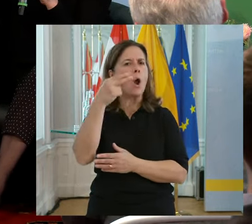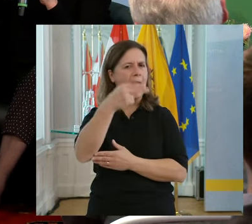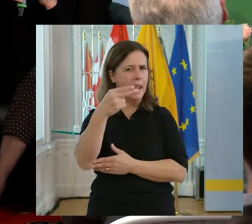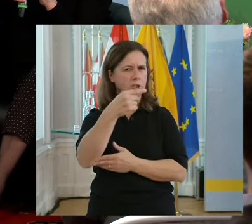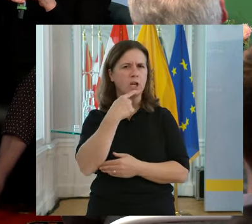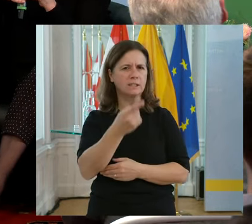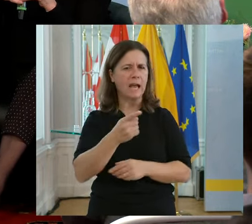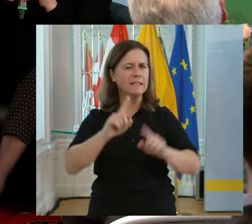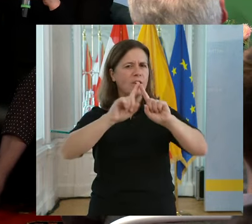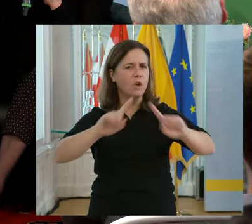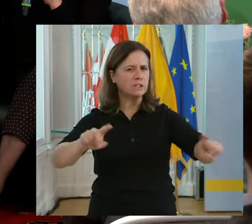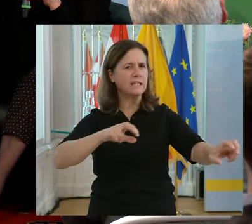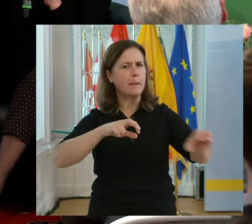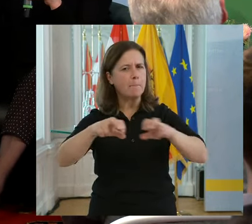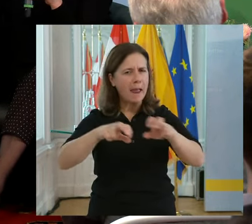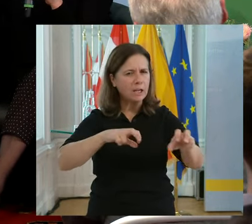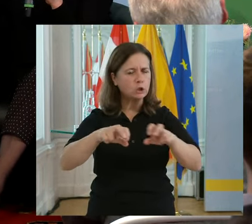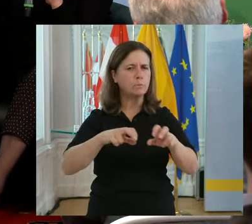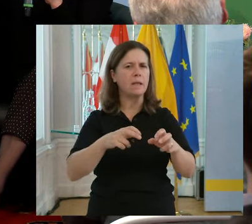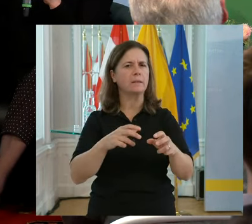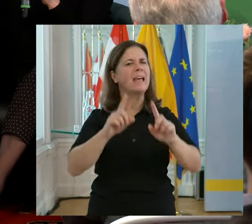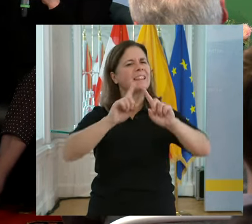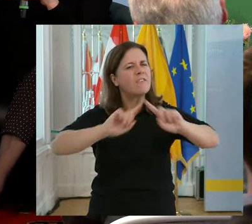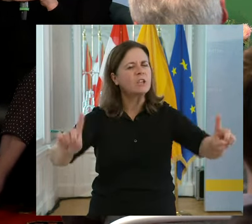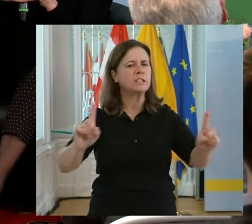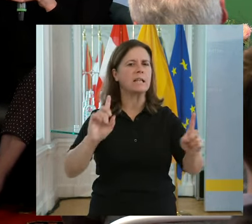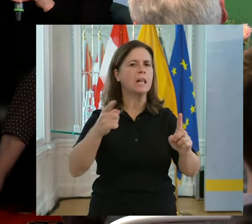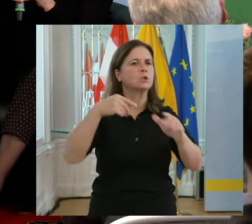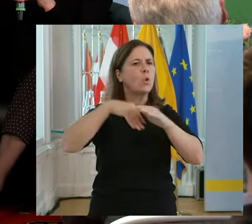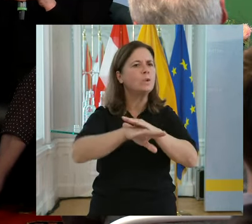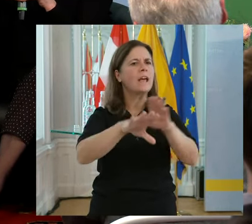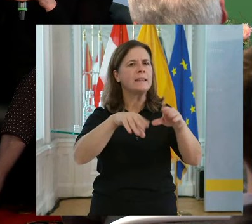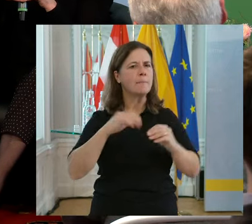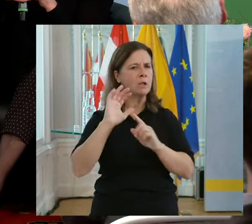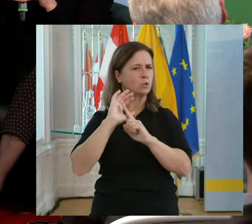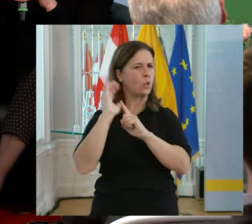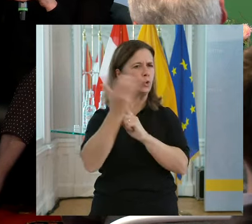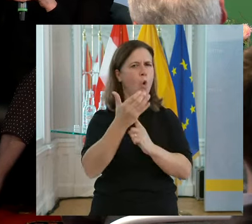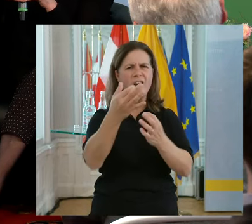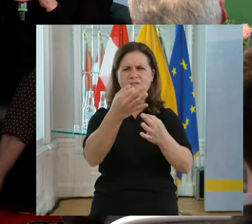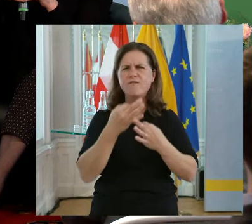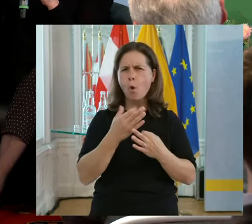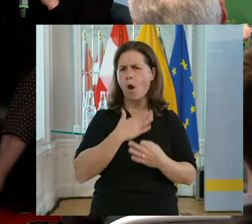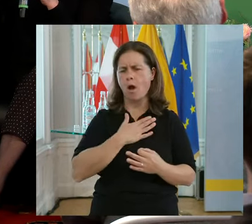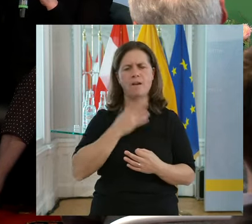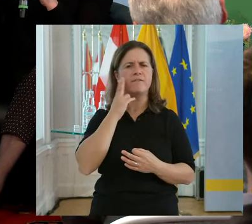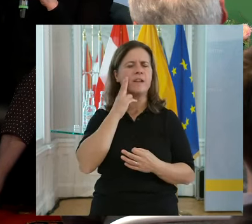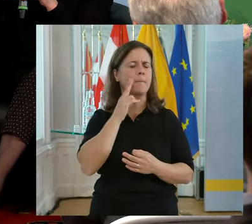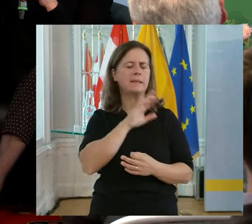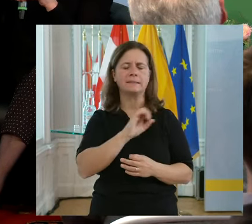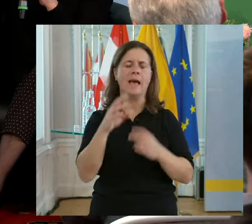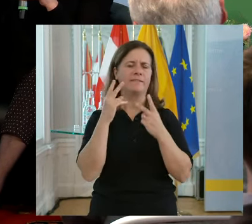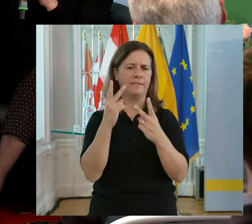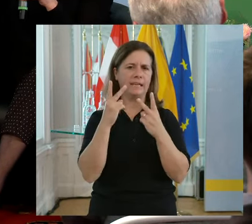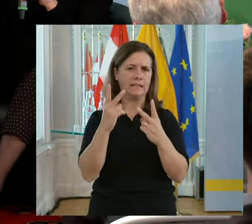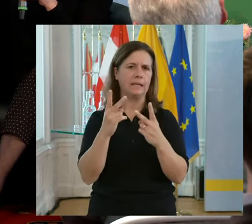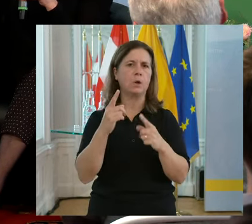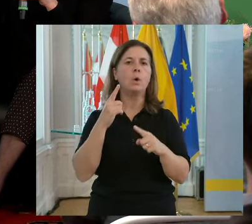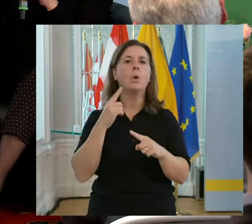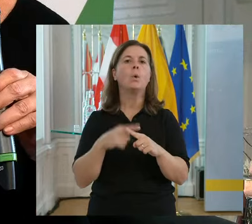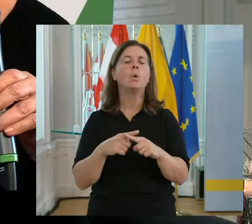ist Diversity Management oder Diversity als Unternehmenskultur für uns in der Firma sehr essentiell. Und wir